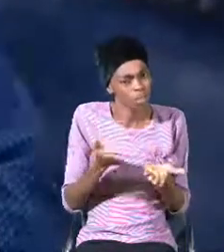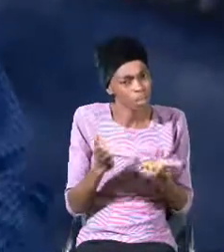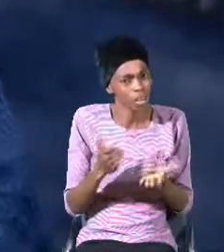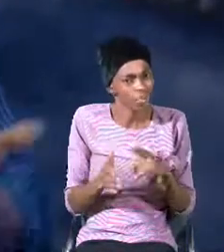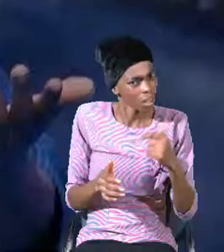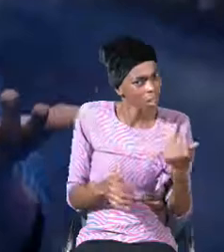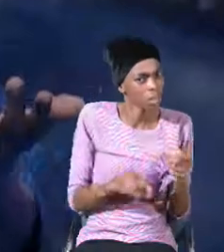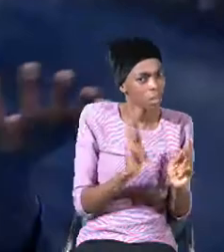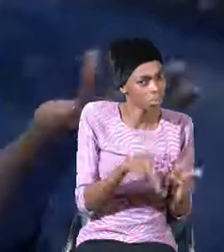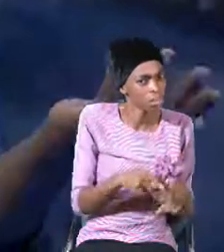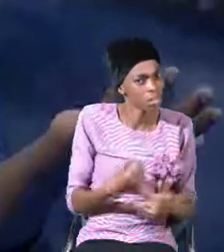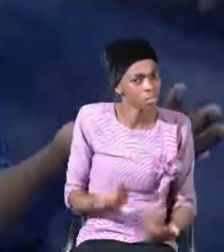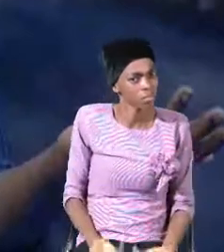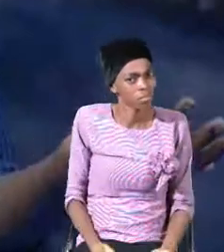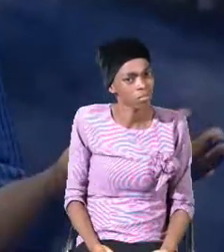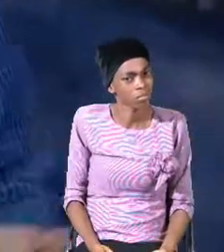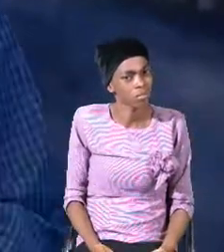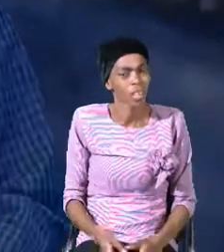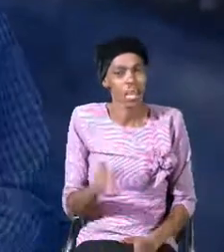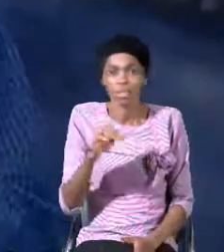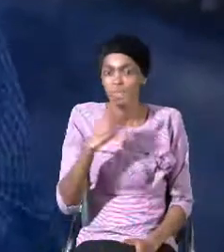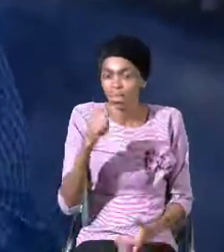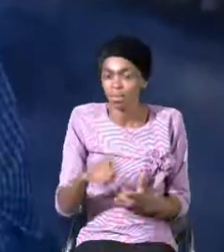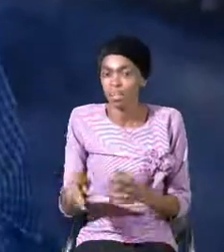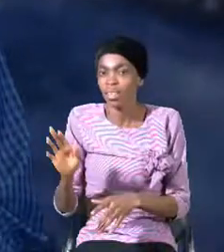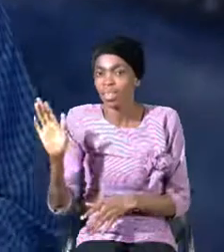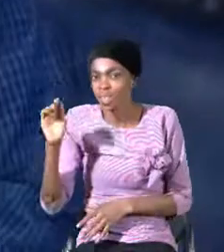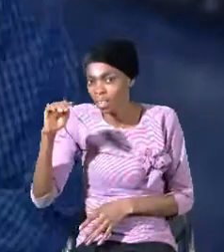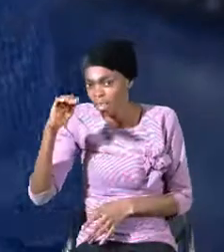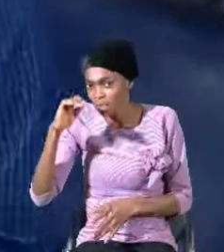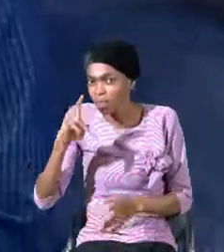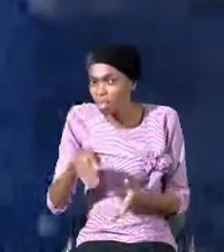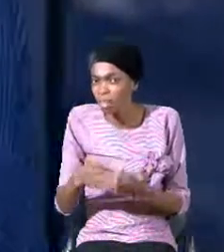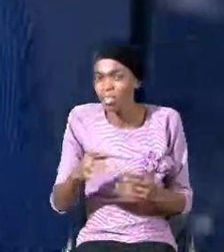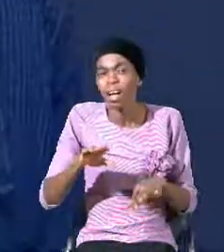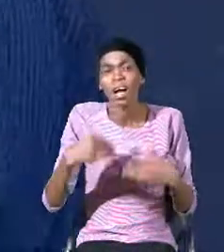servir quelqu'un d'autre? Tu dis, j'étais un enfant. Comment il peut servir?